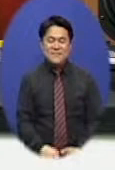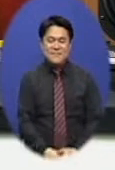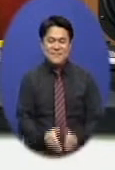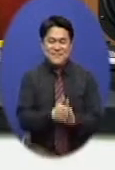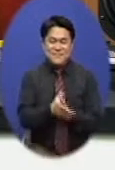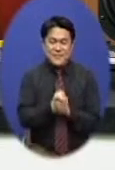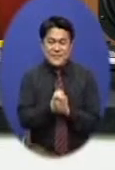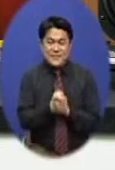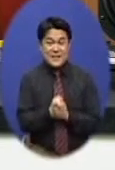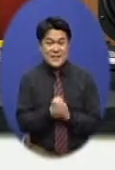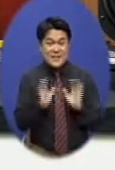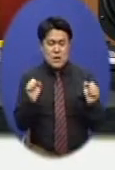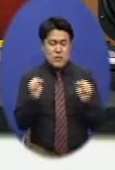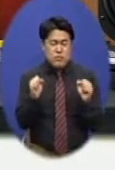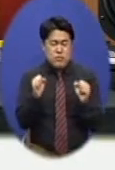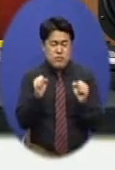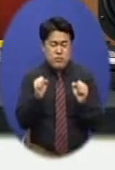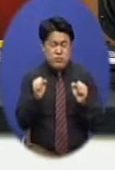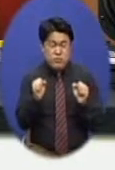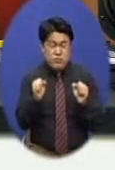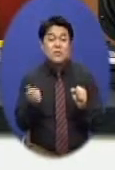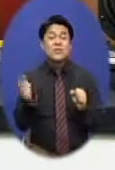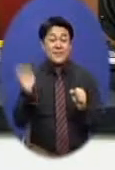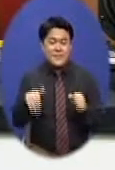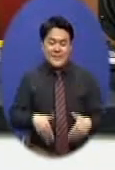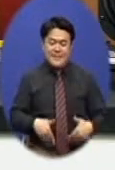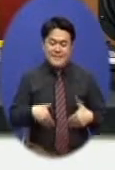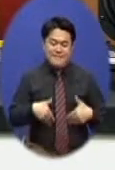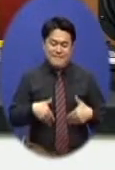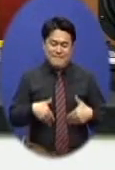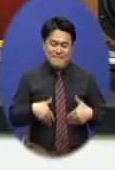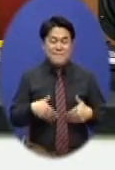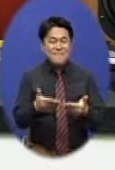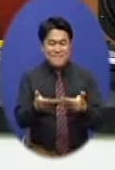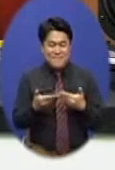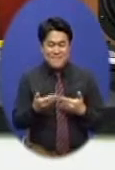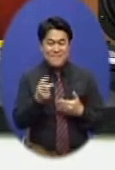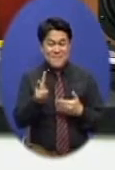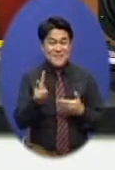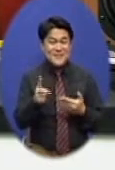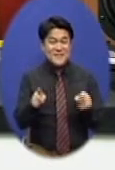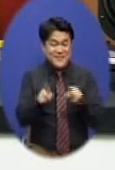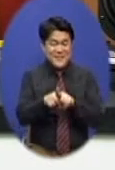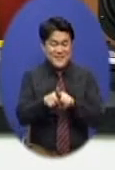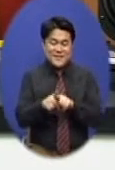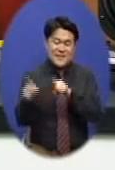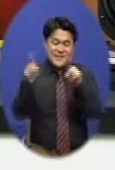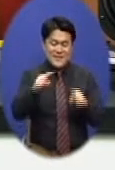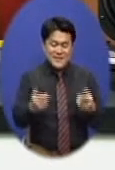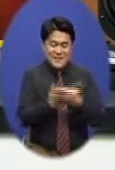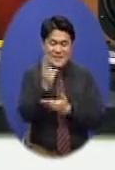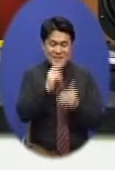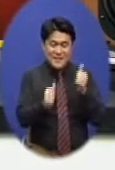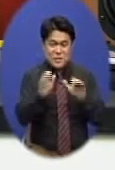네. 네. 자, 추운 겨울 철 따뜻하게 네. 또 녹여주시면서 저희 방송과 함께 전국 나눔 나눔